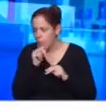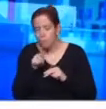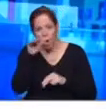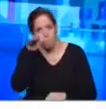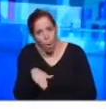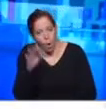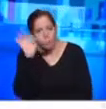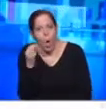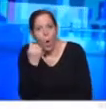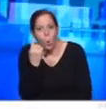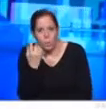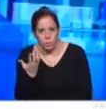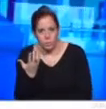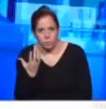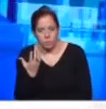פחות מאחוז. כן.